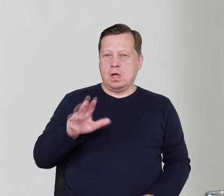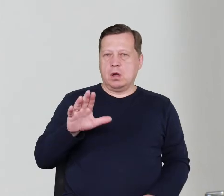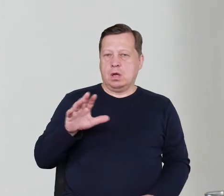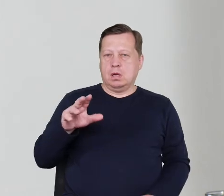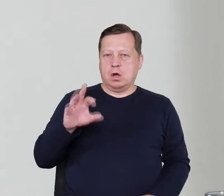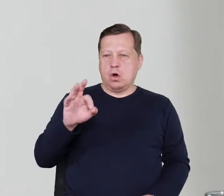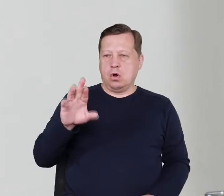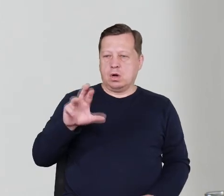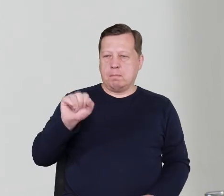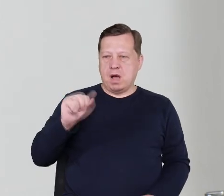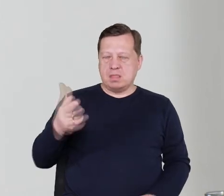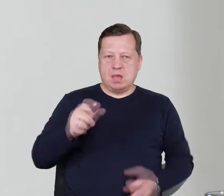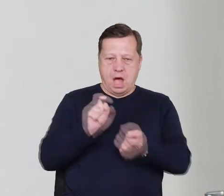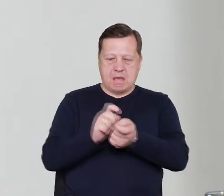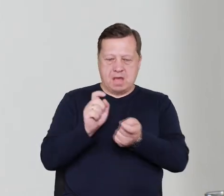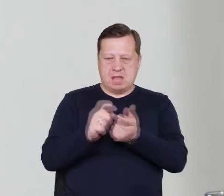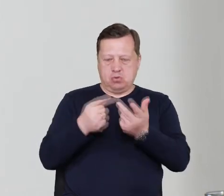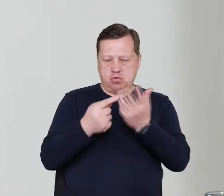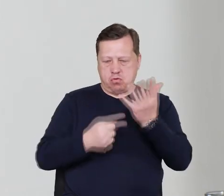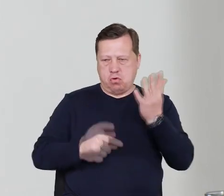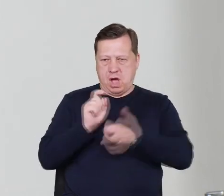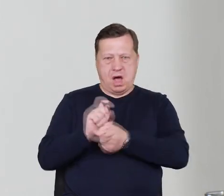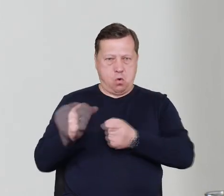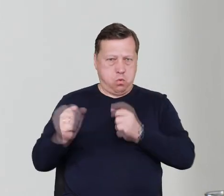anty anty w tym wszystkim jakby